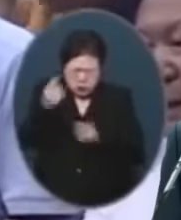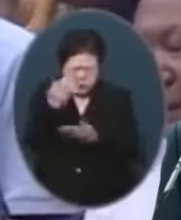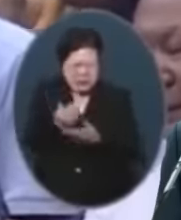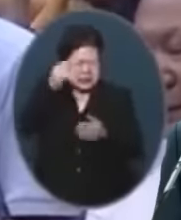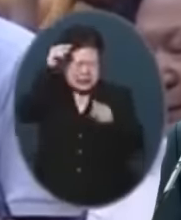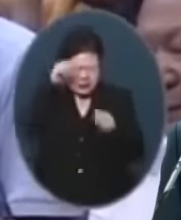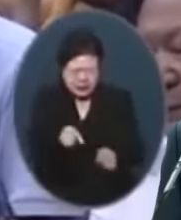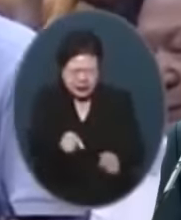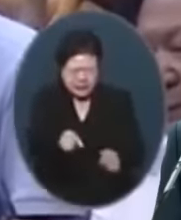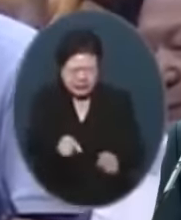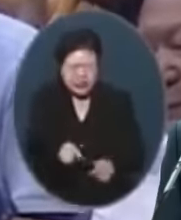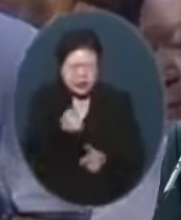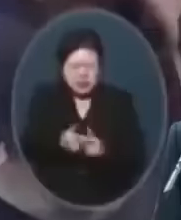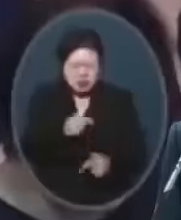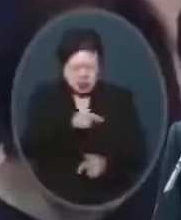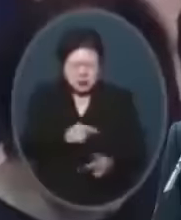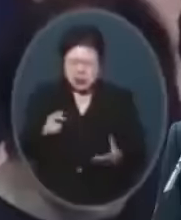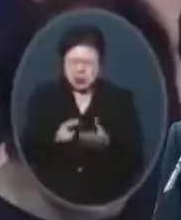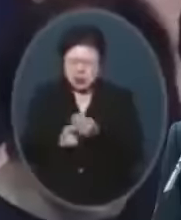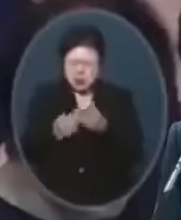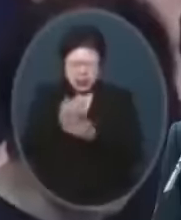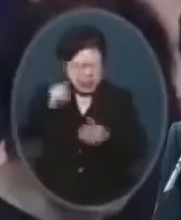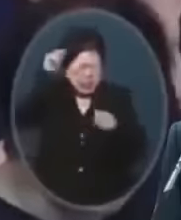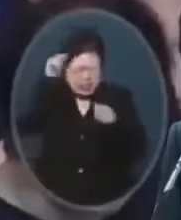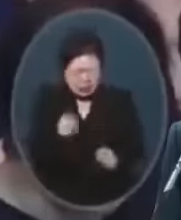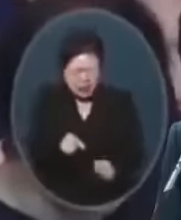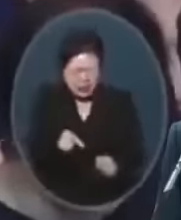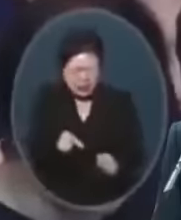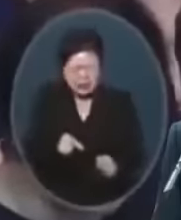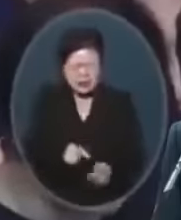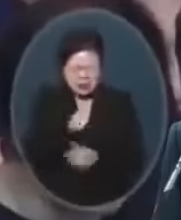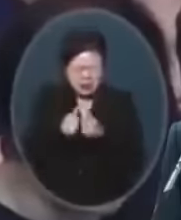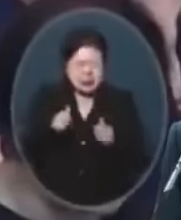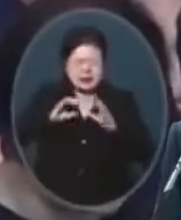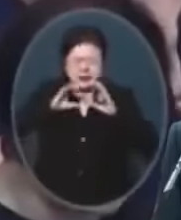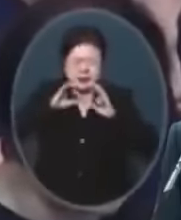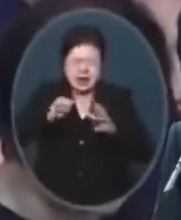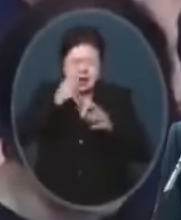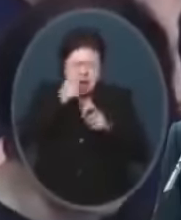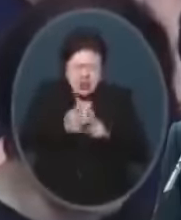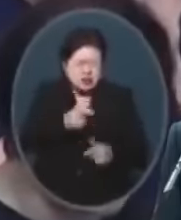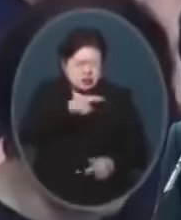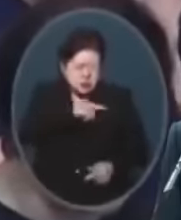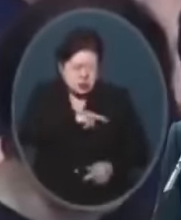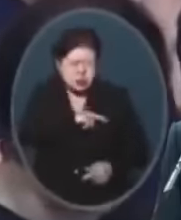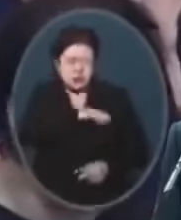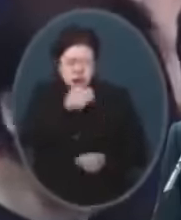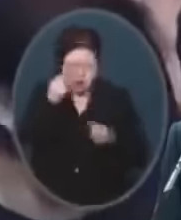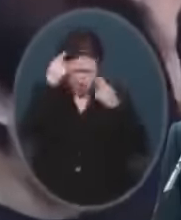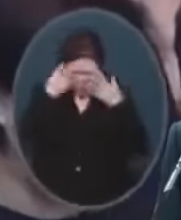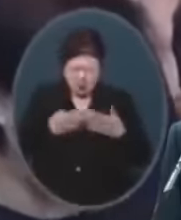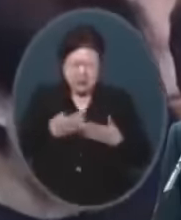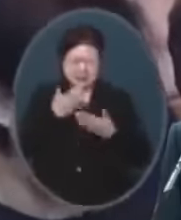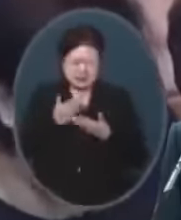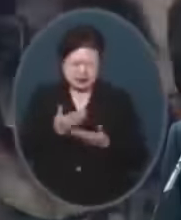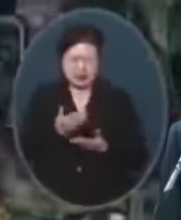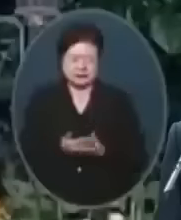받을지어다. 예수님 이름으로 기적이 일어날지어다. 하늘나라가 예수님 이름으로 우리에게 임할지어다.